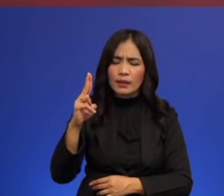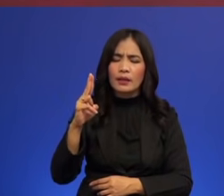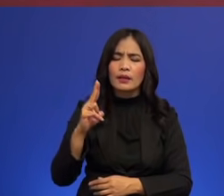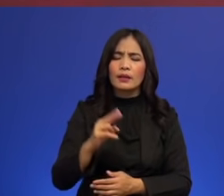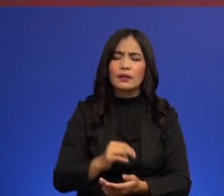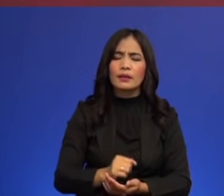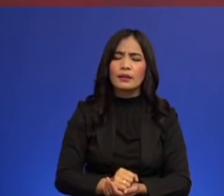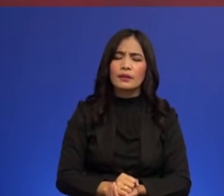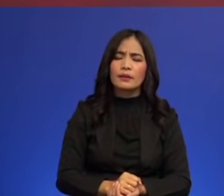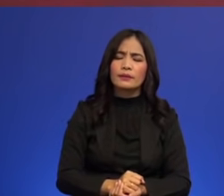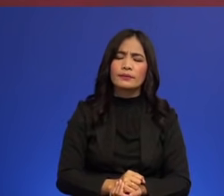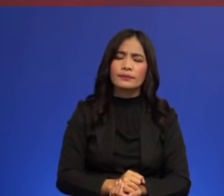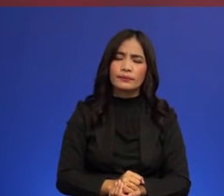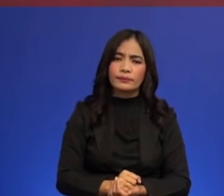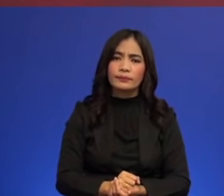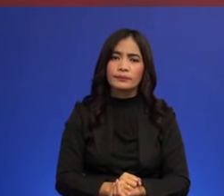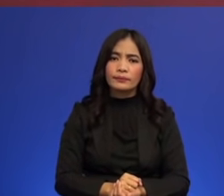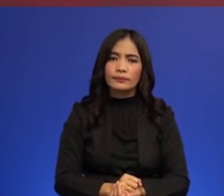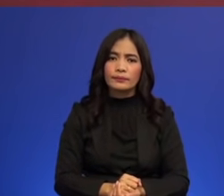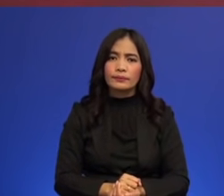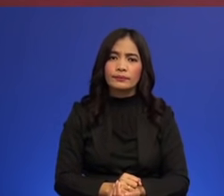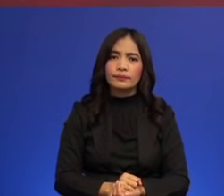percaya.